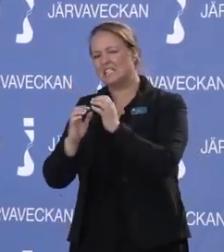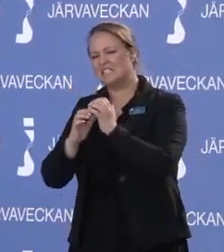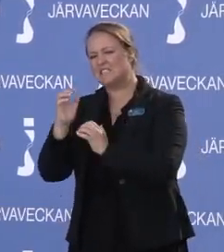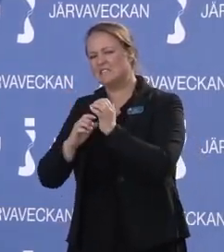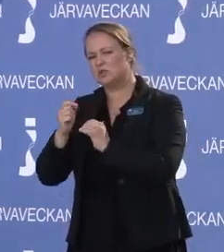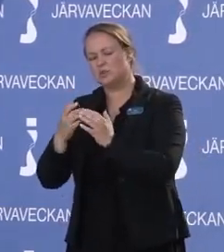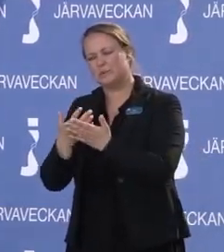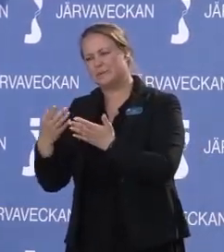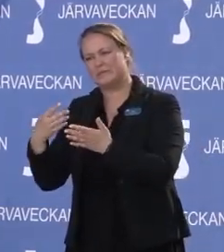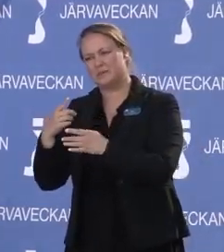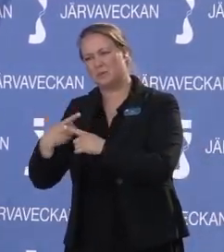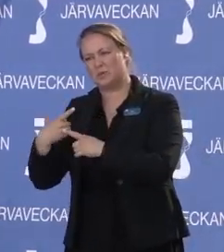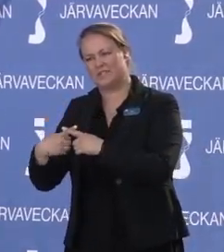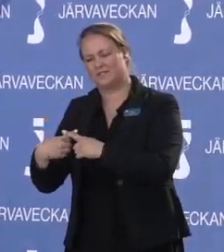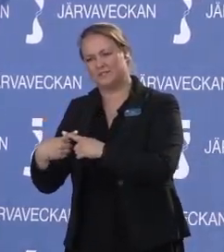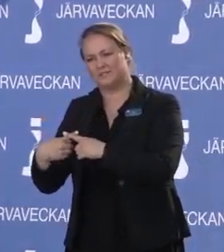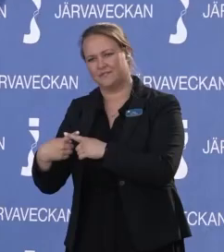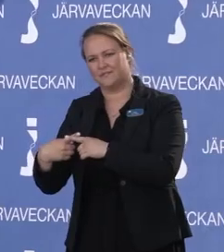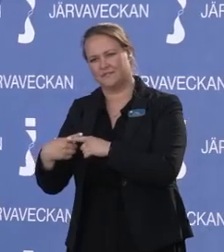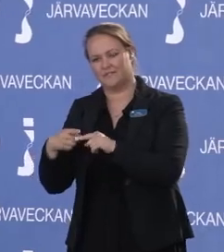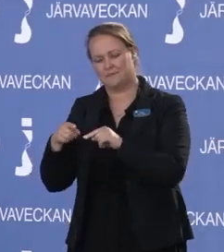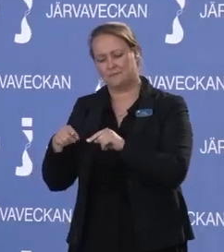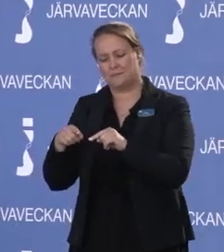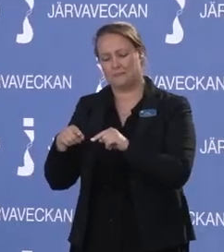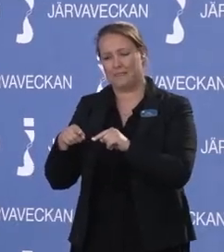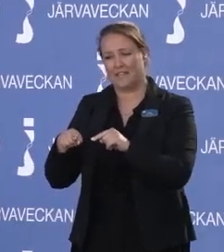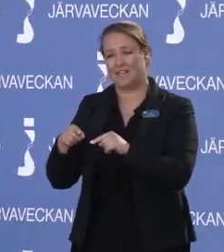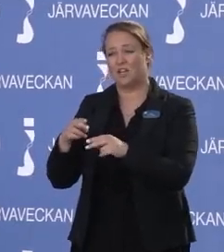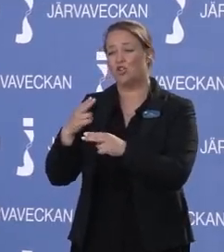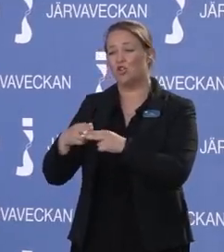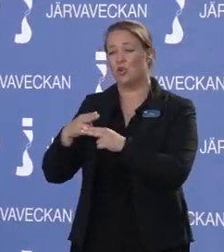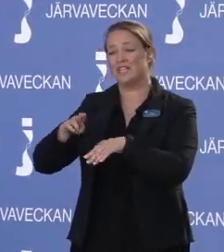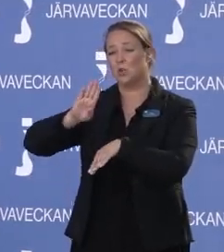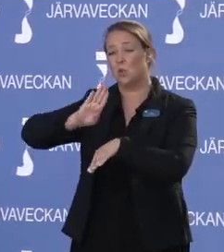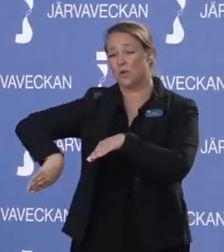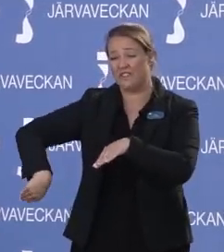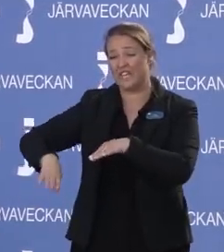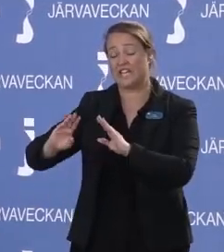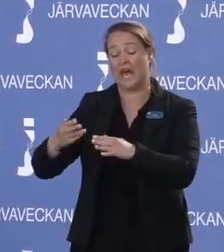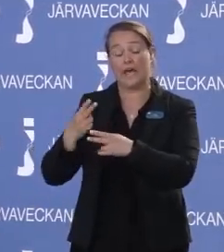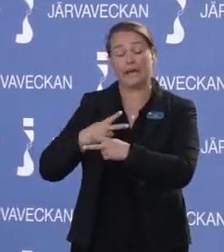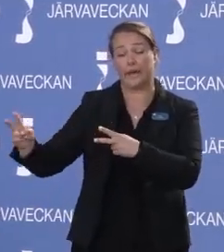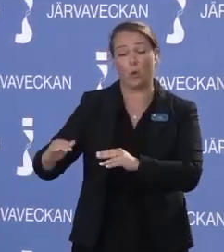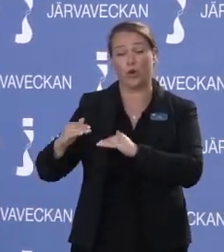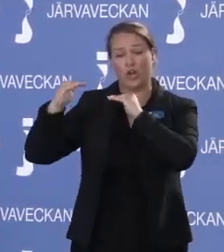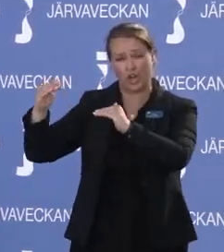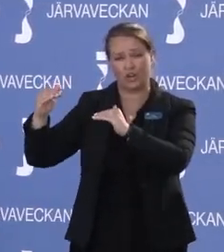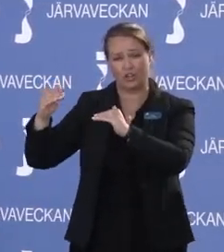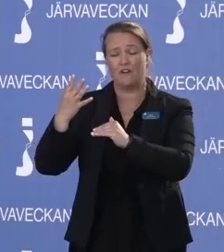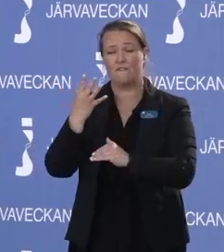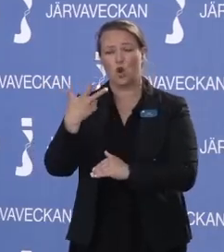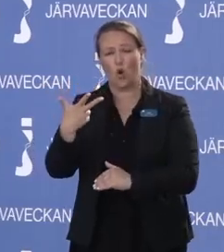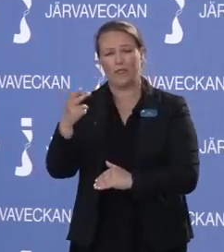ser att trots den här goda tilliten så är nyhetsundvikandet rekordhögt. Vi ser att